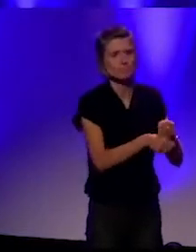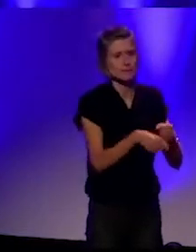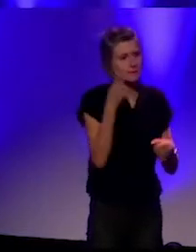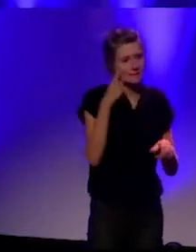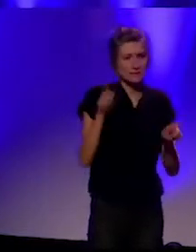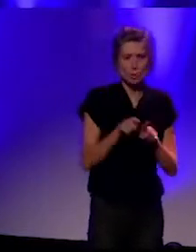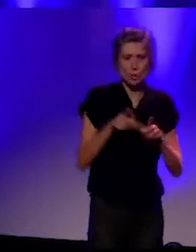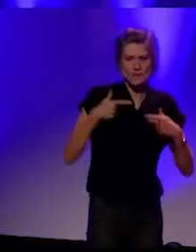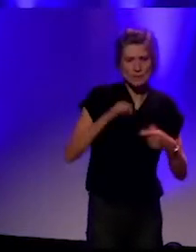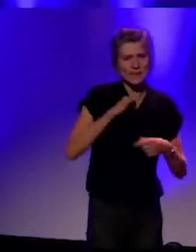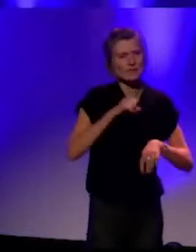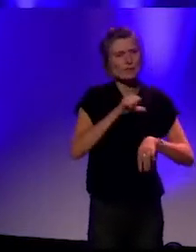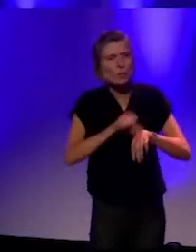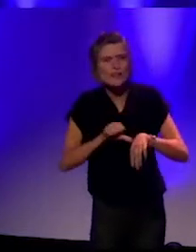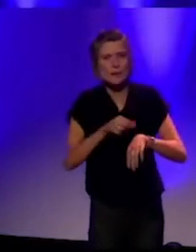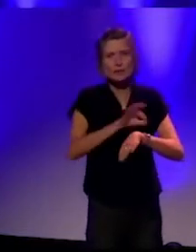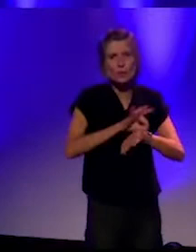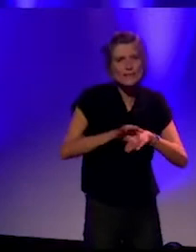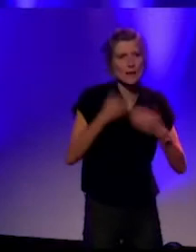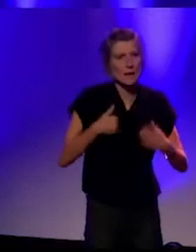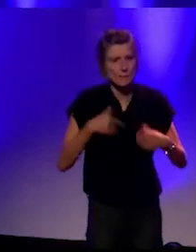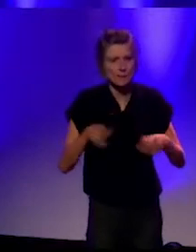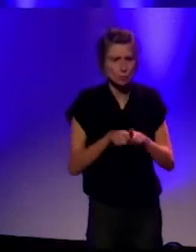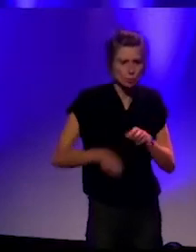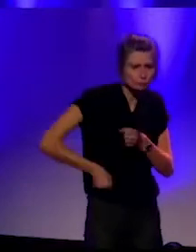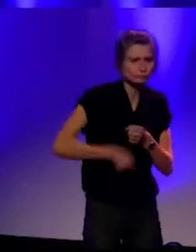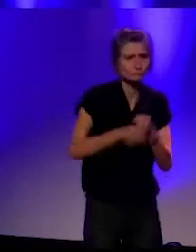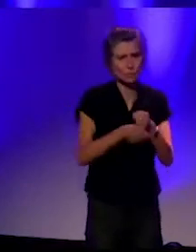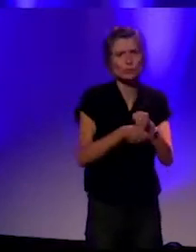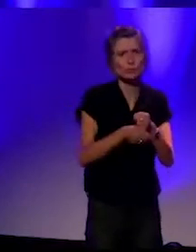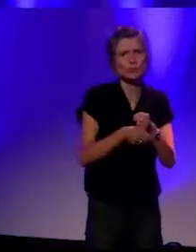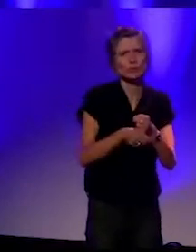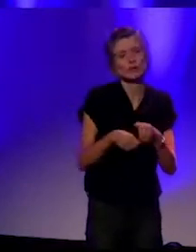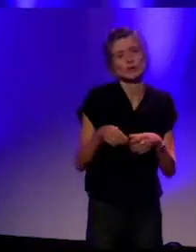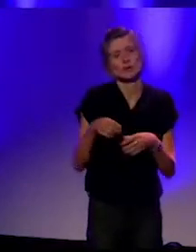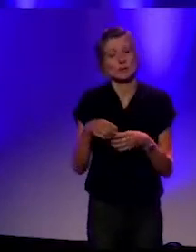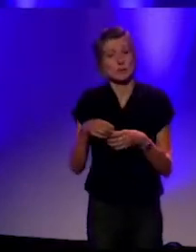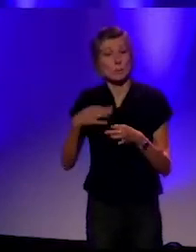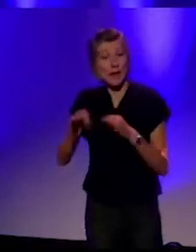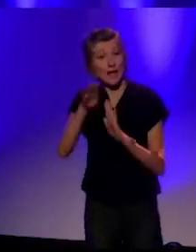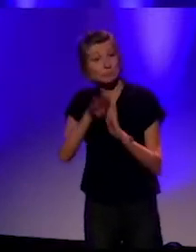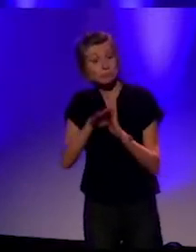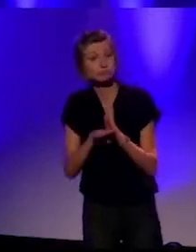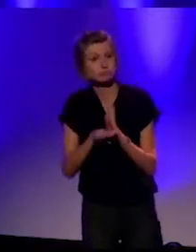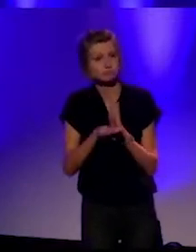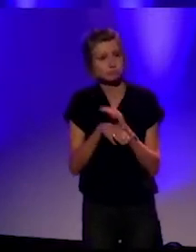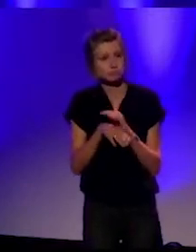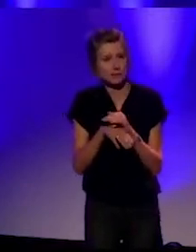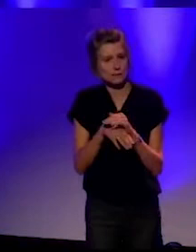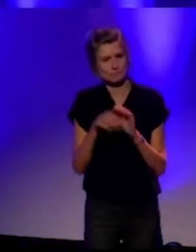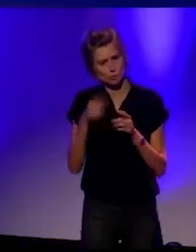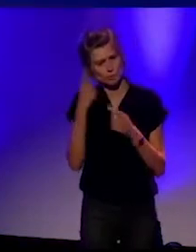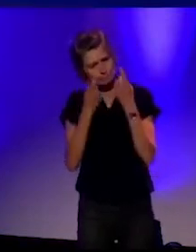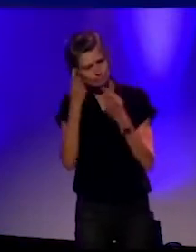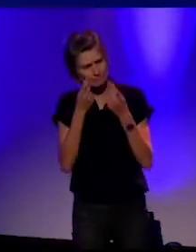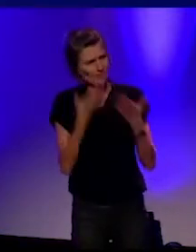bijdraagt aan culturele ontwikkeling, bewindsmakers, beleidsmakers wijst op de grote maatschappelijke uitdagingen van